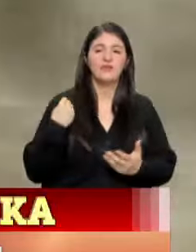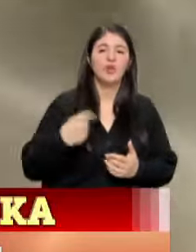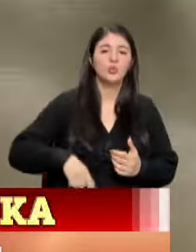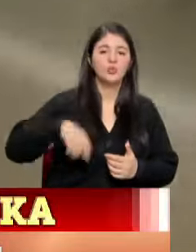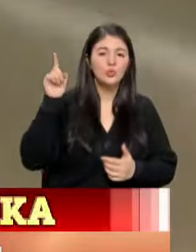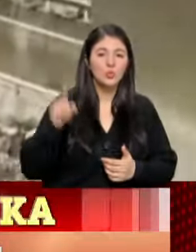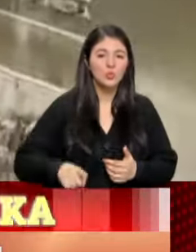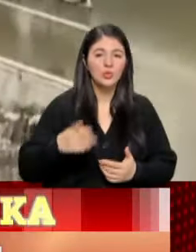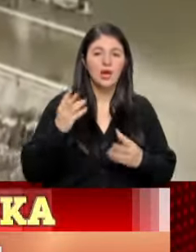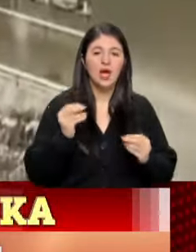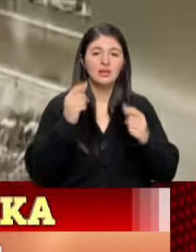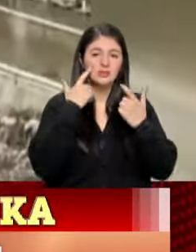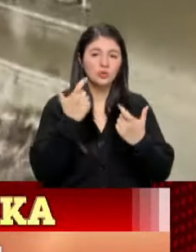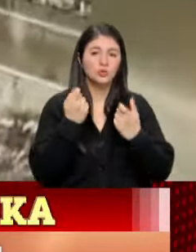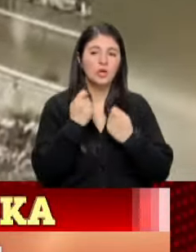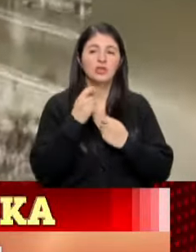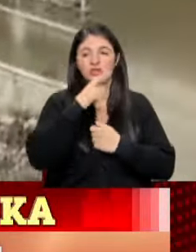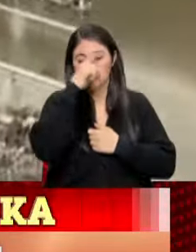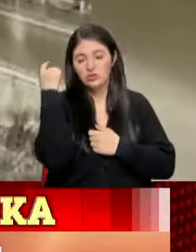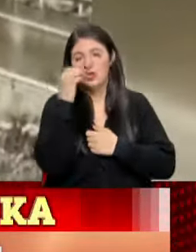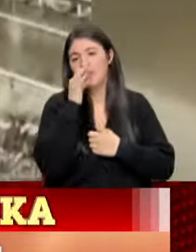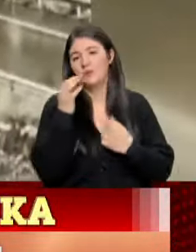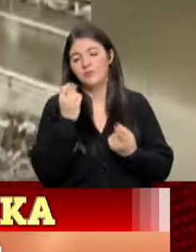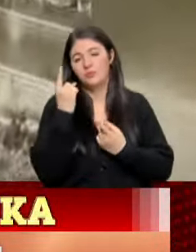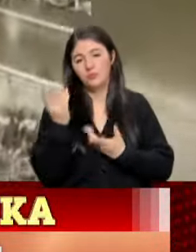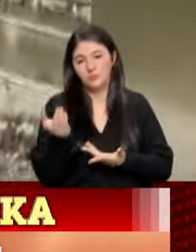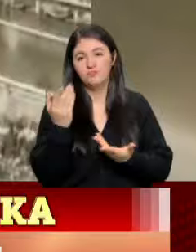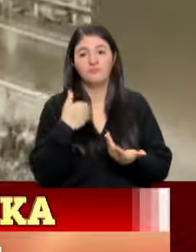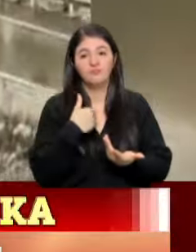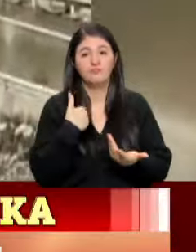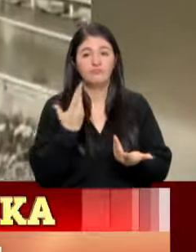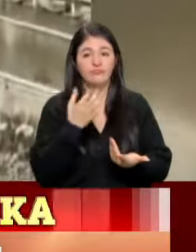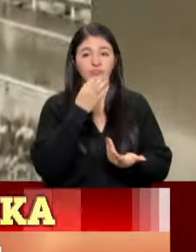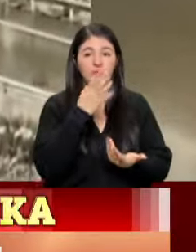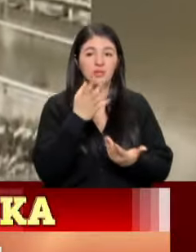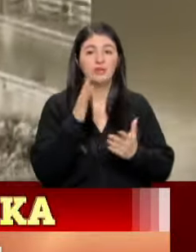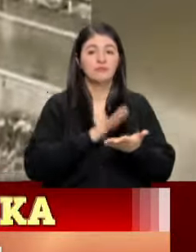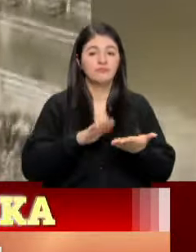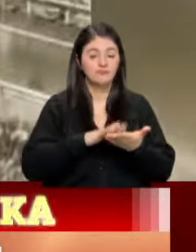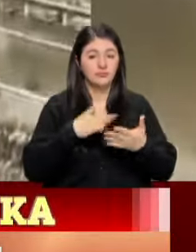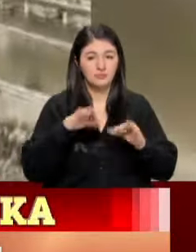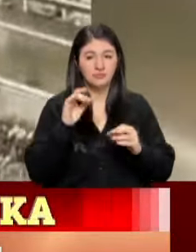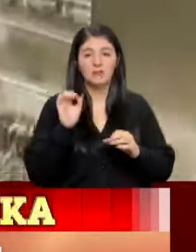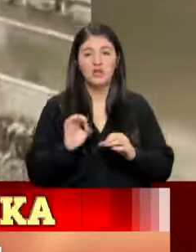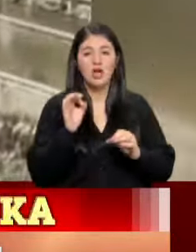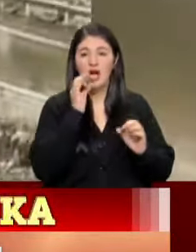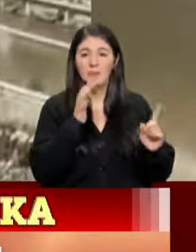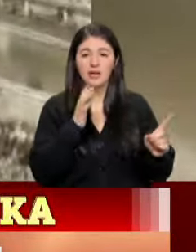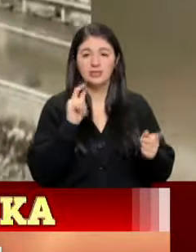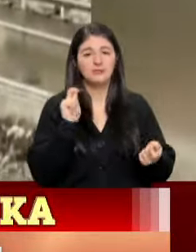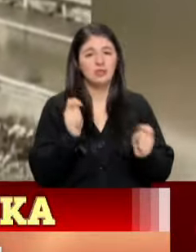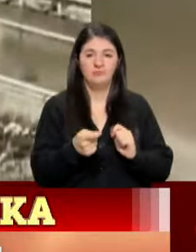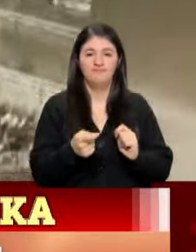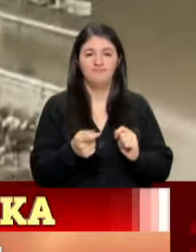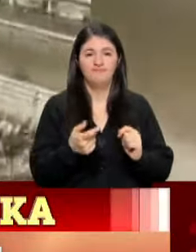günde en çarpıcı, en sıcak haberlerden birisi bu. Biz de haberimizi revize ettik. Başlangıçtaki haberimiz